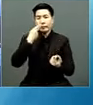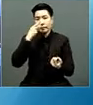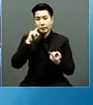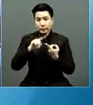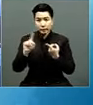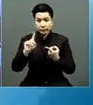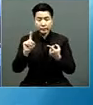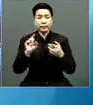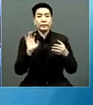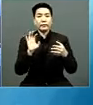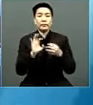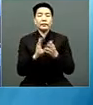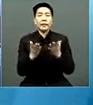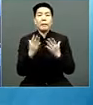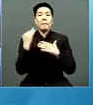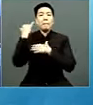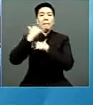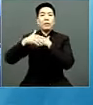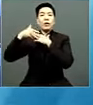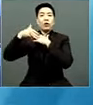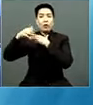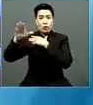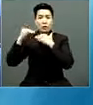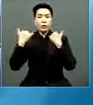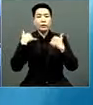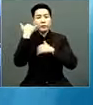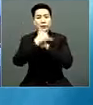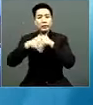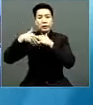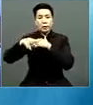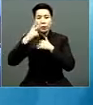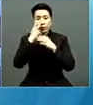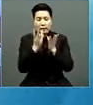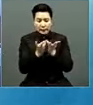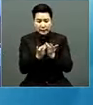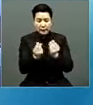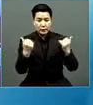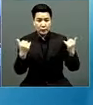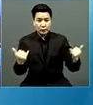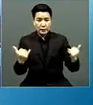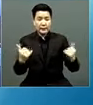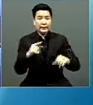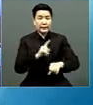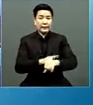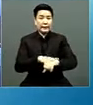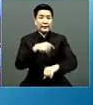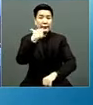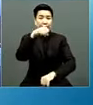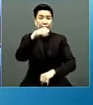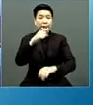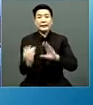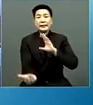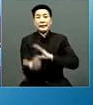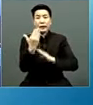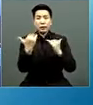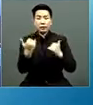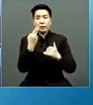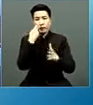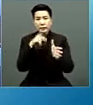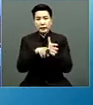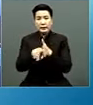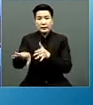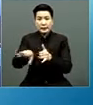างต่างประเทศนะครับเราก็จะพบว่ามีตัวเลขสะสมล่าสุดเมื่อ10นาฬิกานี้ยืนยัน